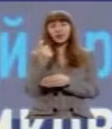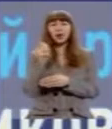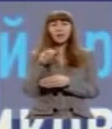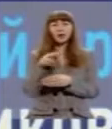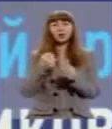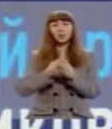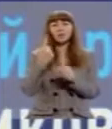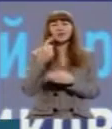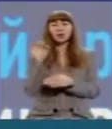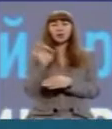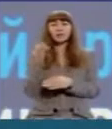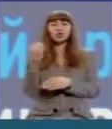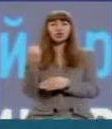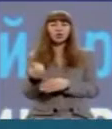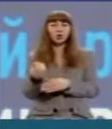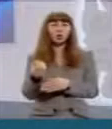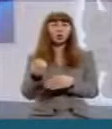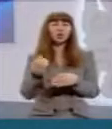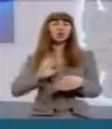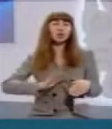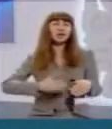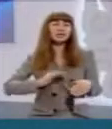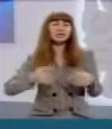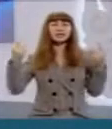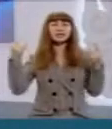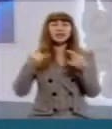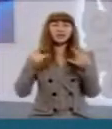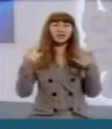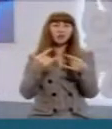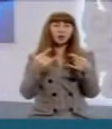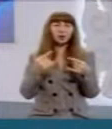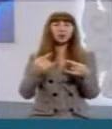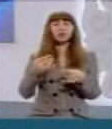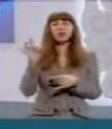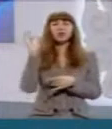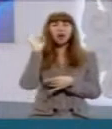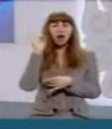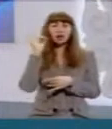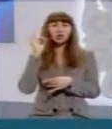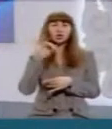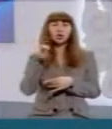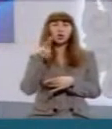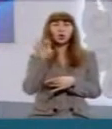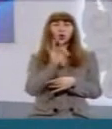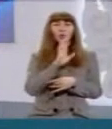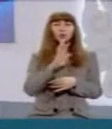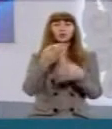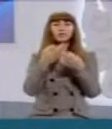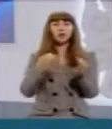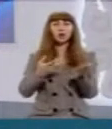босатылды. Сонда коммерциялық телерадио арналар аналогтық және эфирлік цифрлық телерадио хабарларын тарату қызметтеріне ақы